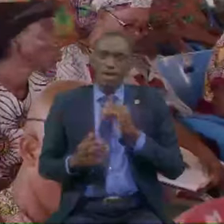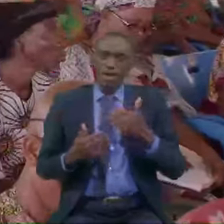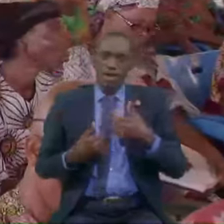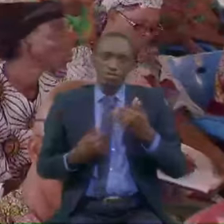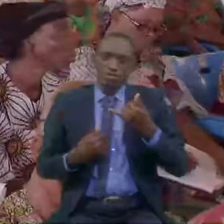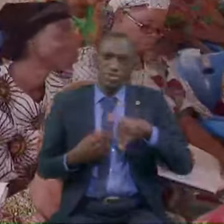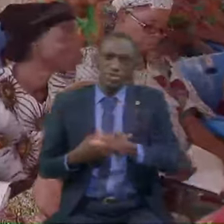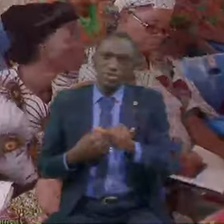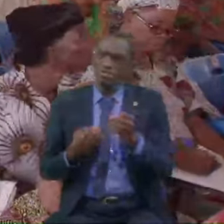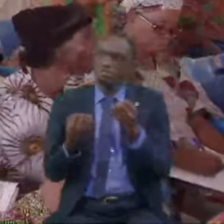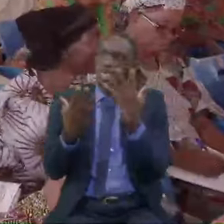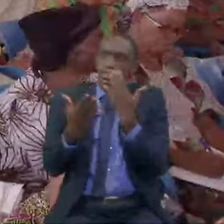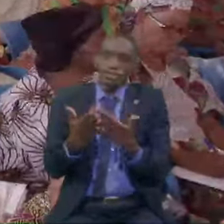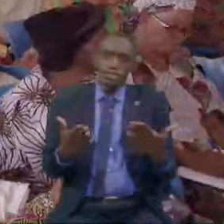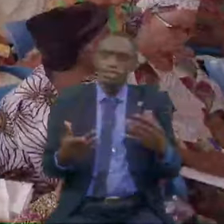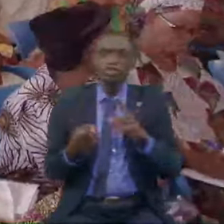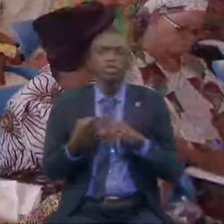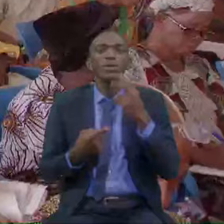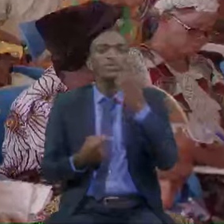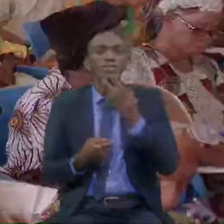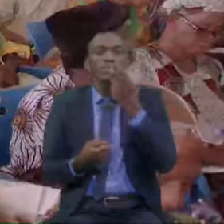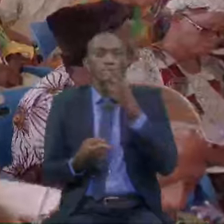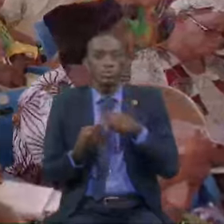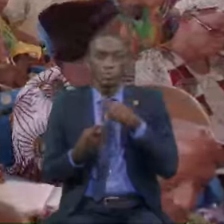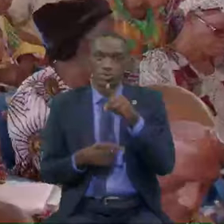12. J'ai encore beaucoup de choses à vous dire.